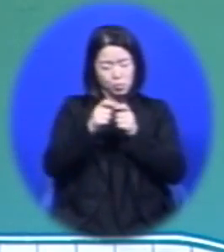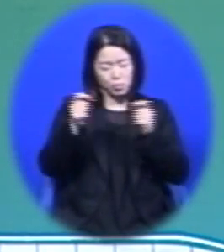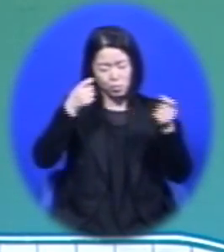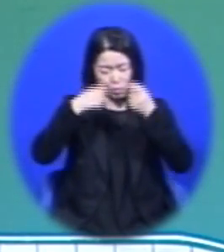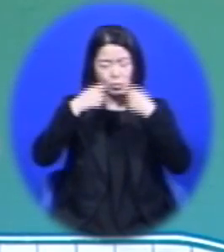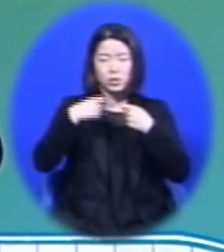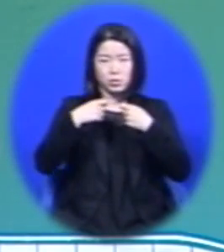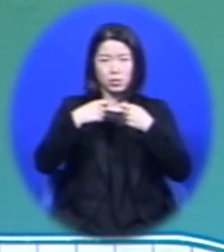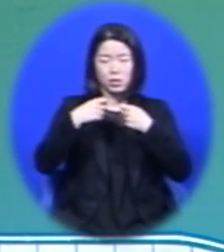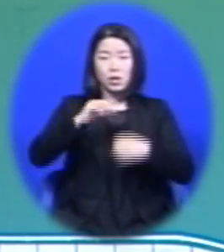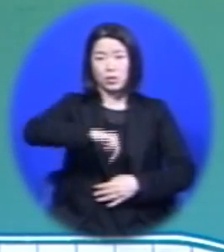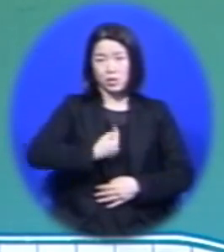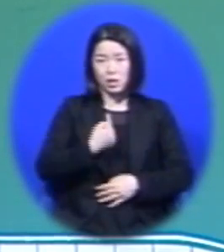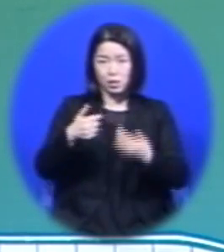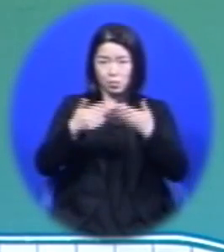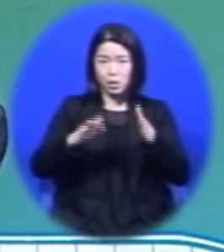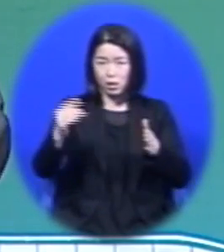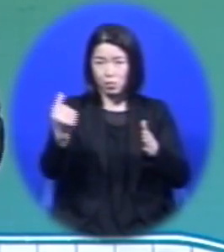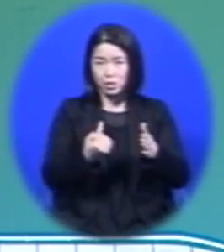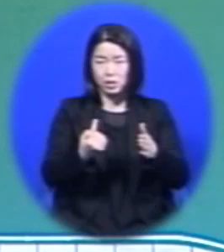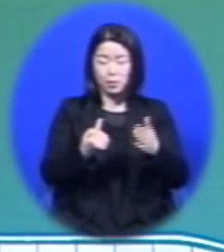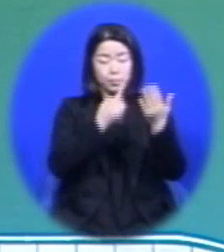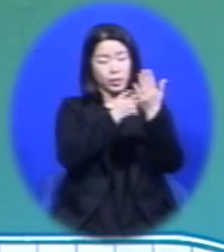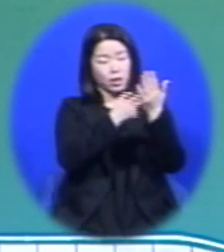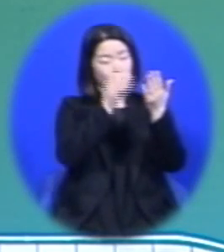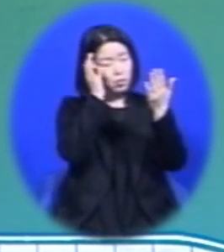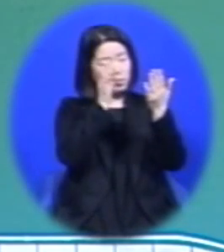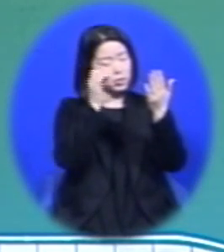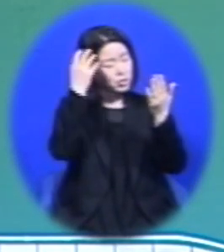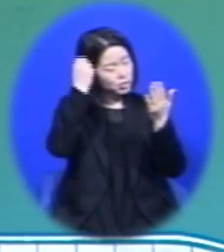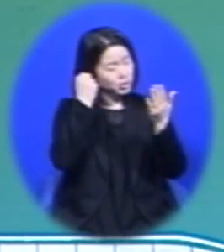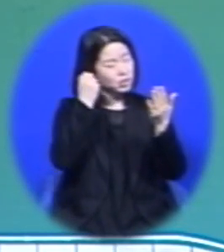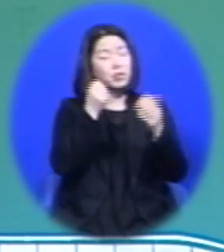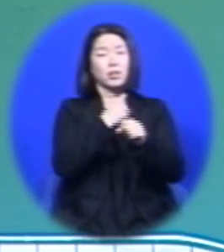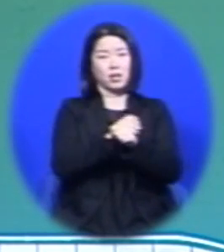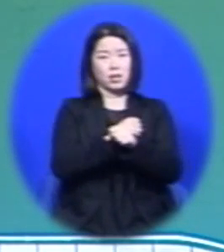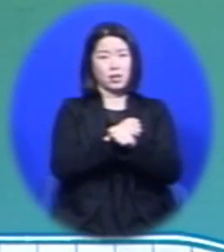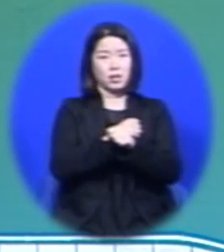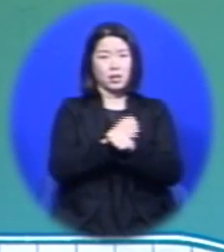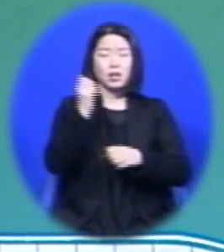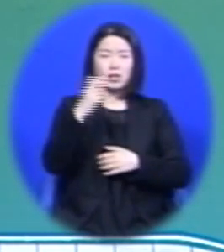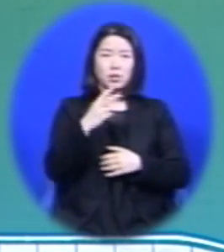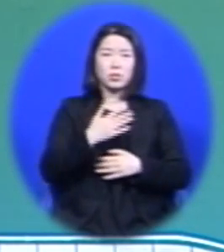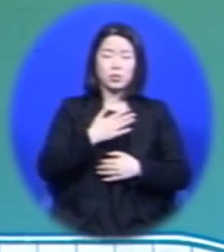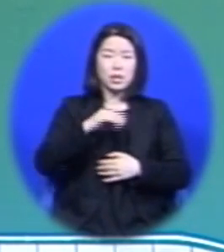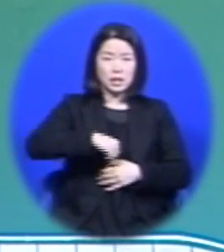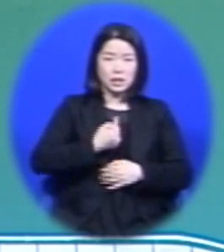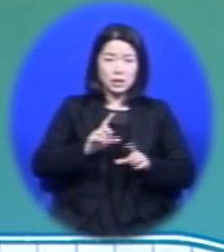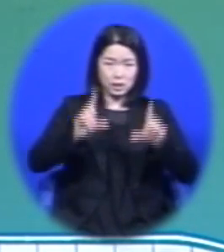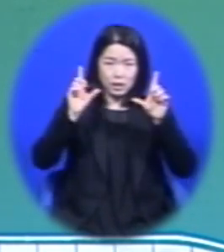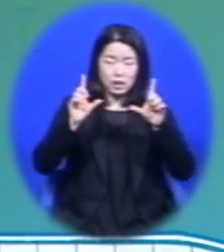그리고 방에 들어왔는데 자기가 거울에 비친 자기 모습을 생각해 봅니다. 그리고 그날